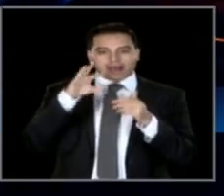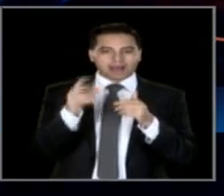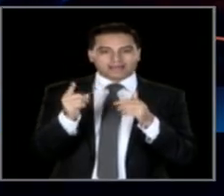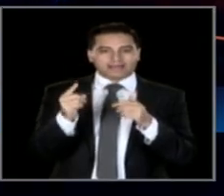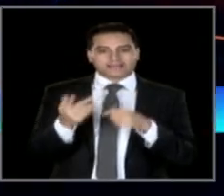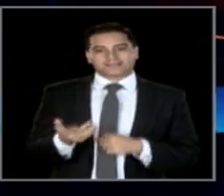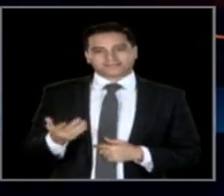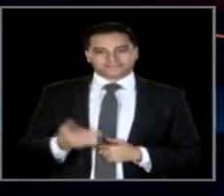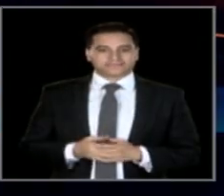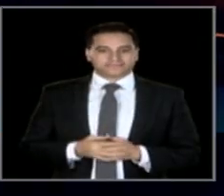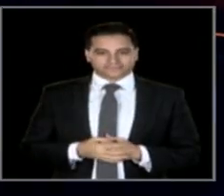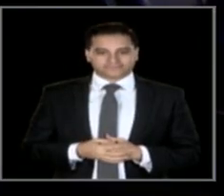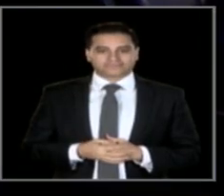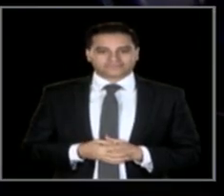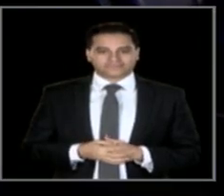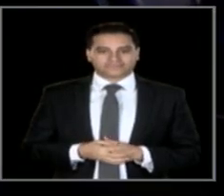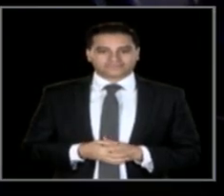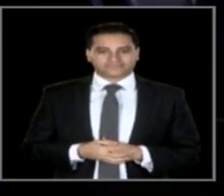النجمه؟